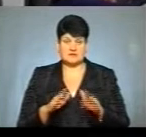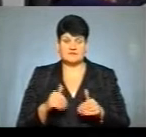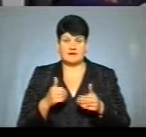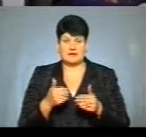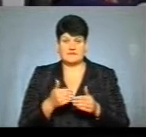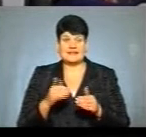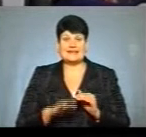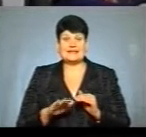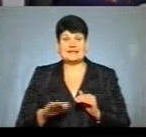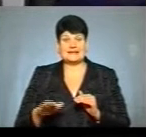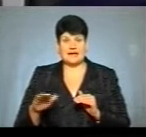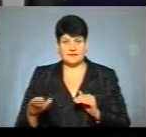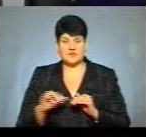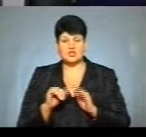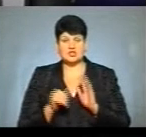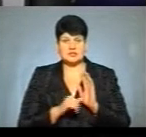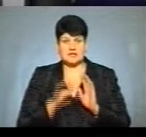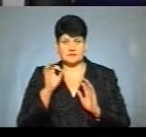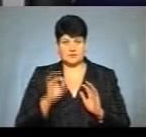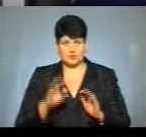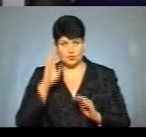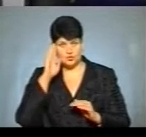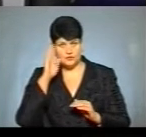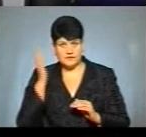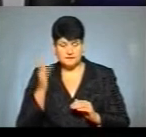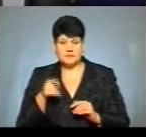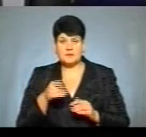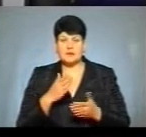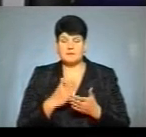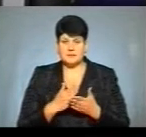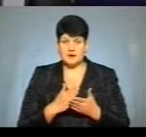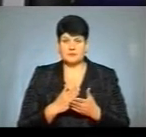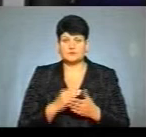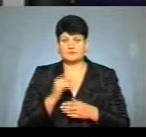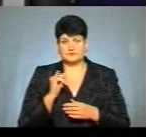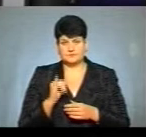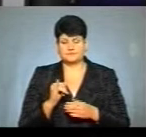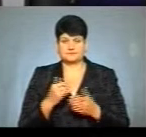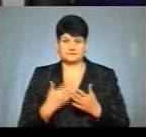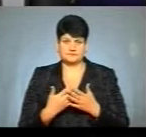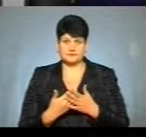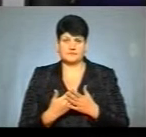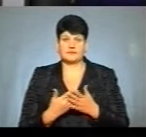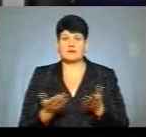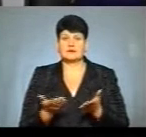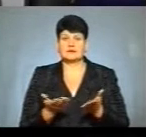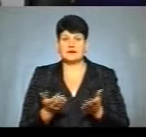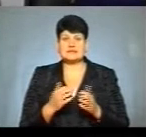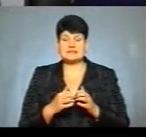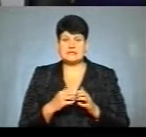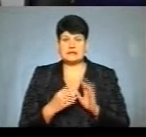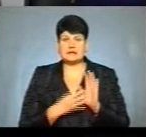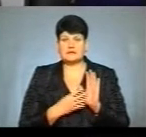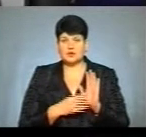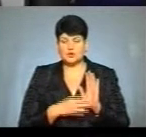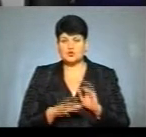від дітей і на 16% від чоловіків. І ми маємо певну негативну статистику, де серед